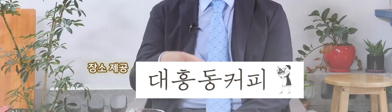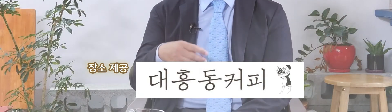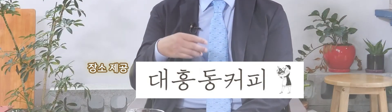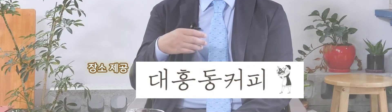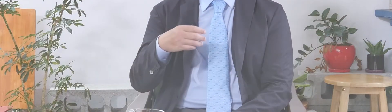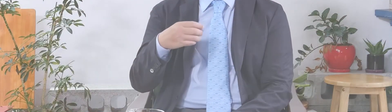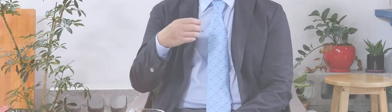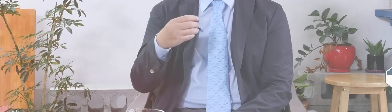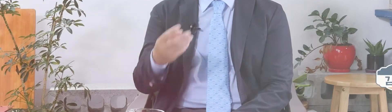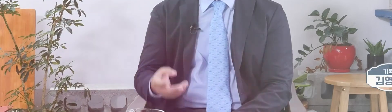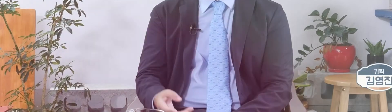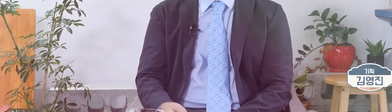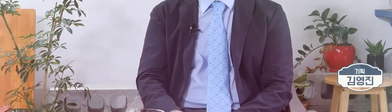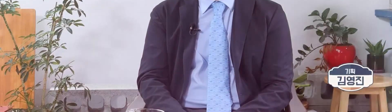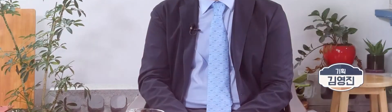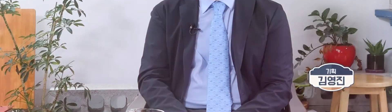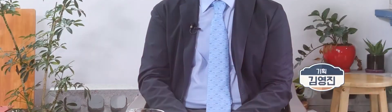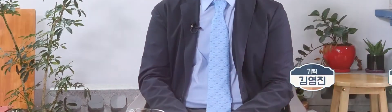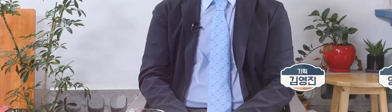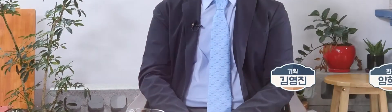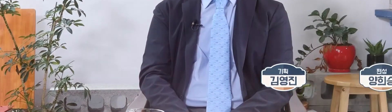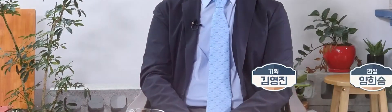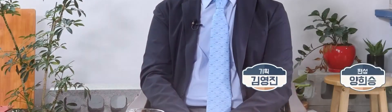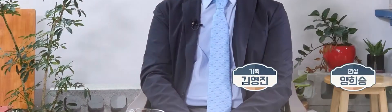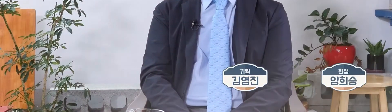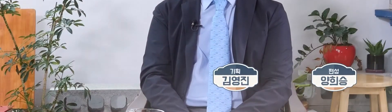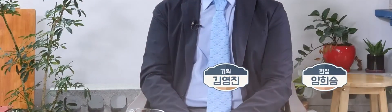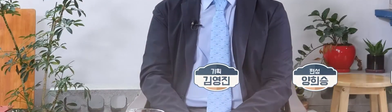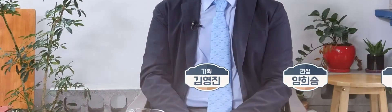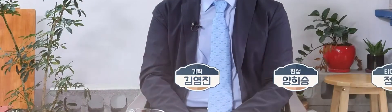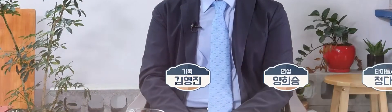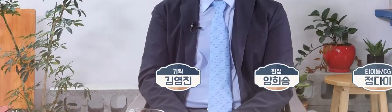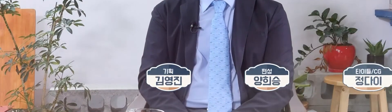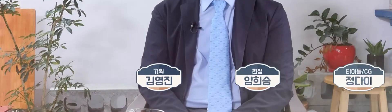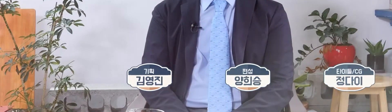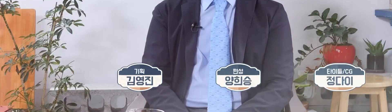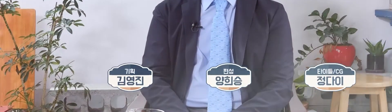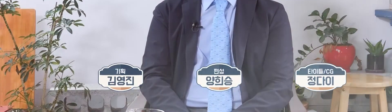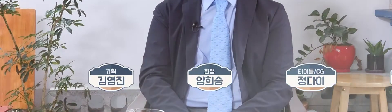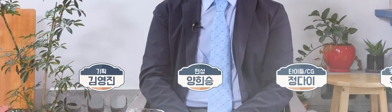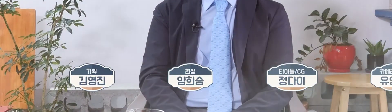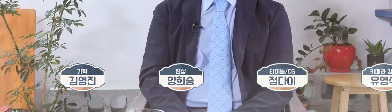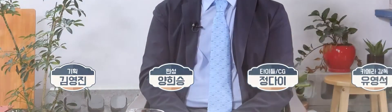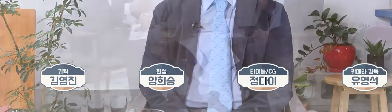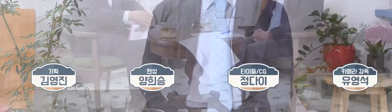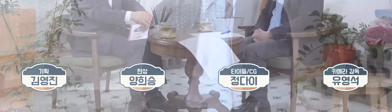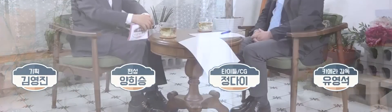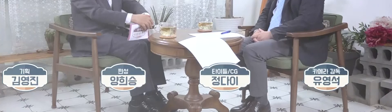새로운 생각을 저한테 전달할 때, 저를 가르칠 때 너무 재밌습니다.